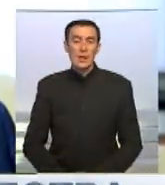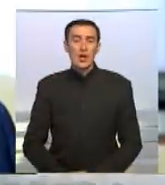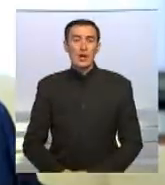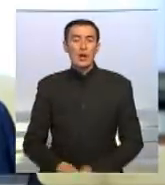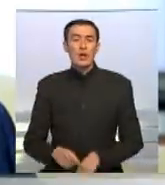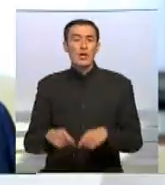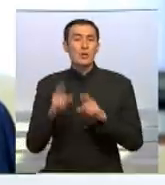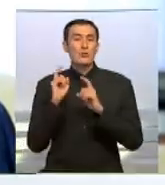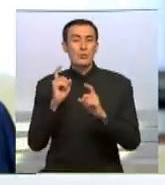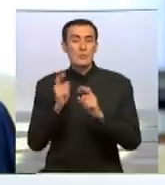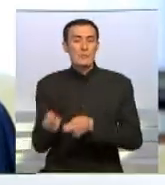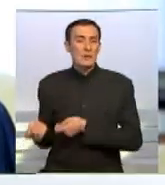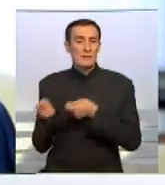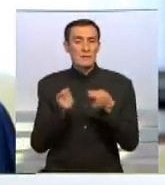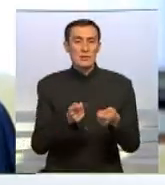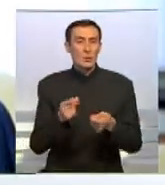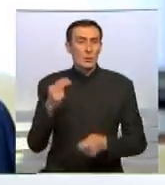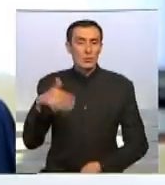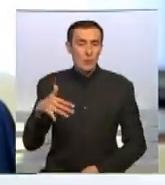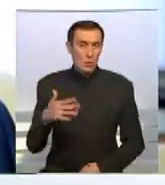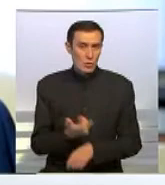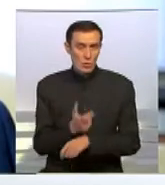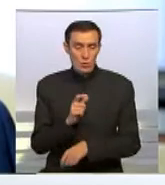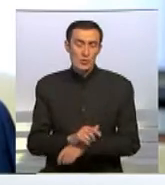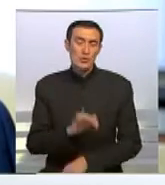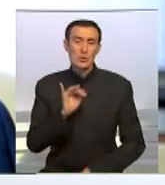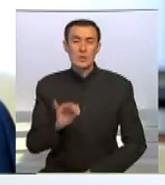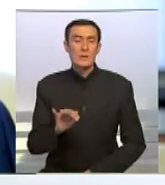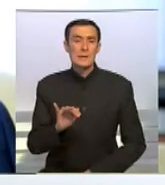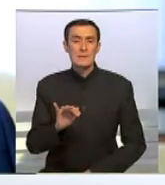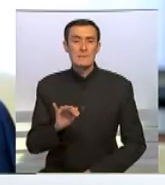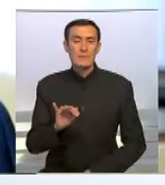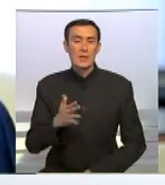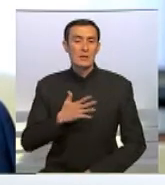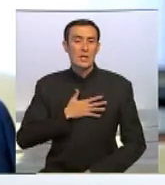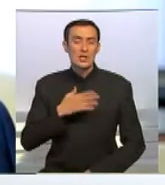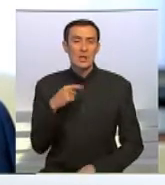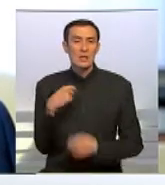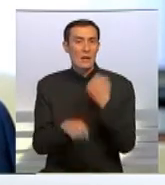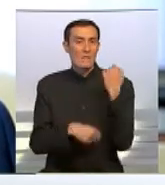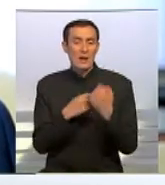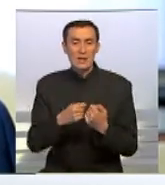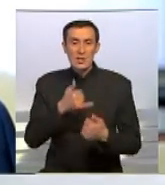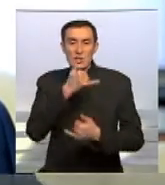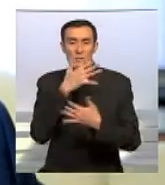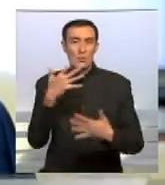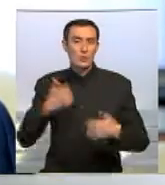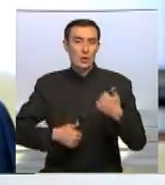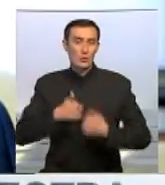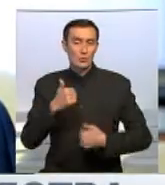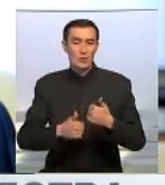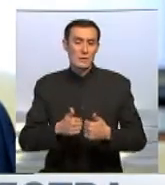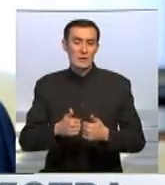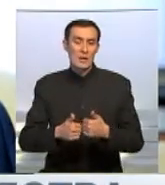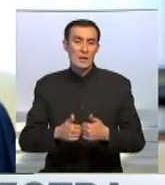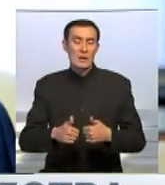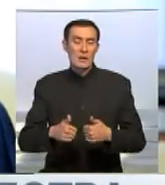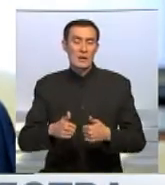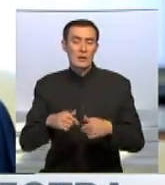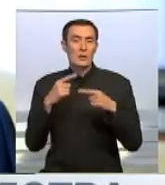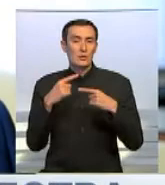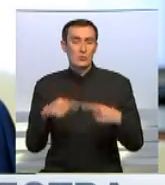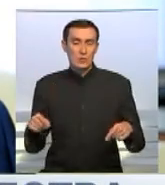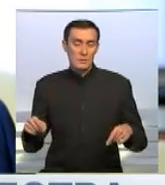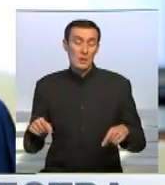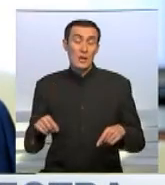дорогая, слишком много видов транспорта, и тогда наши товары не конкурентоспособны на казахстанском